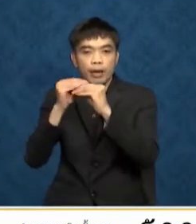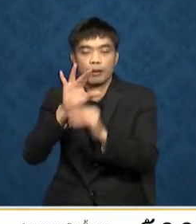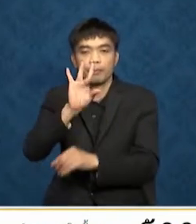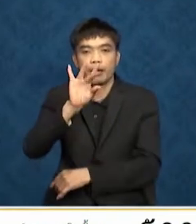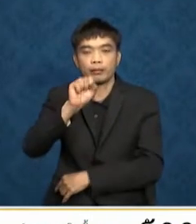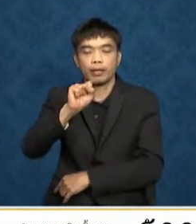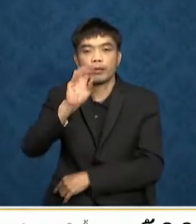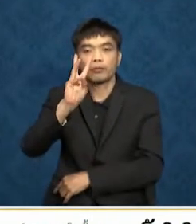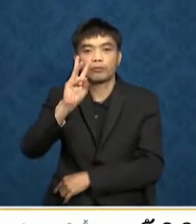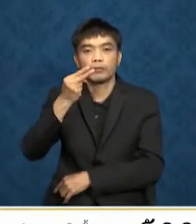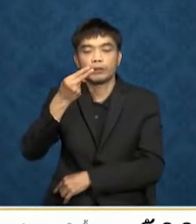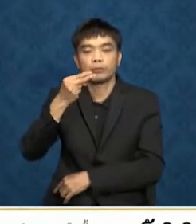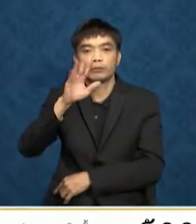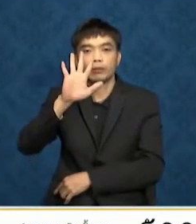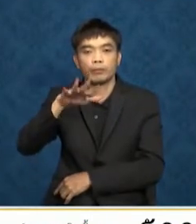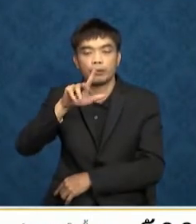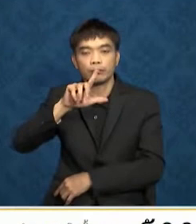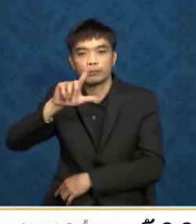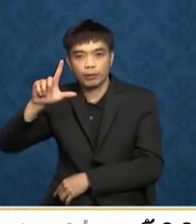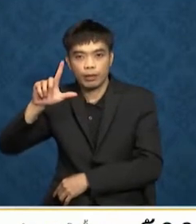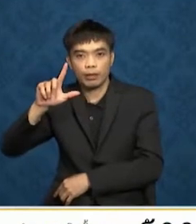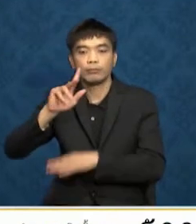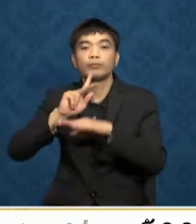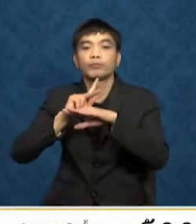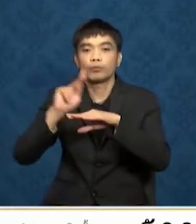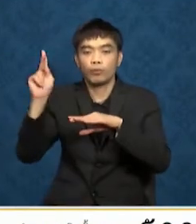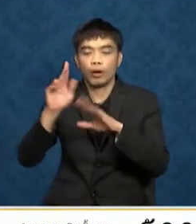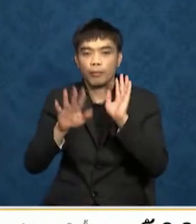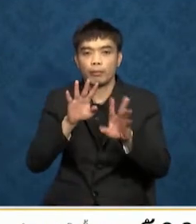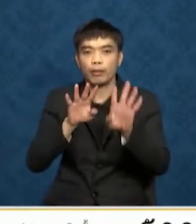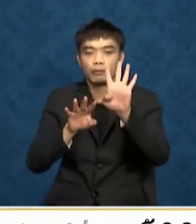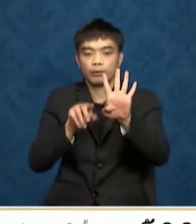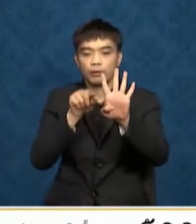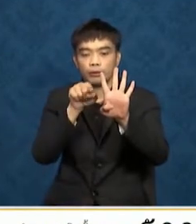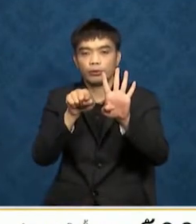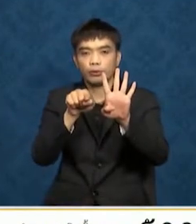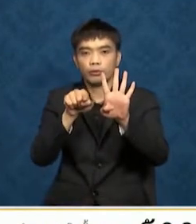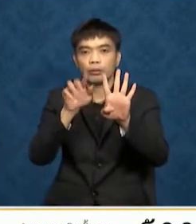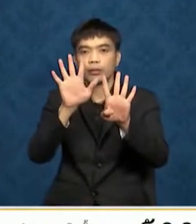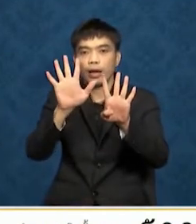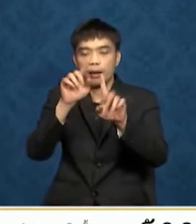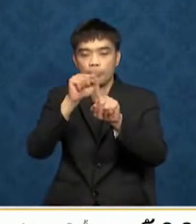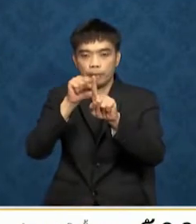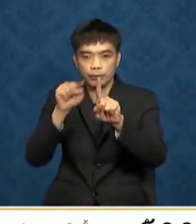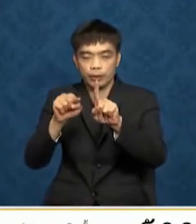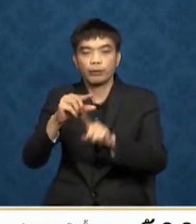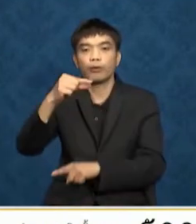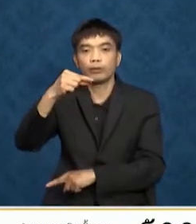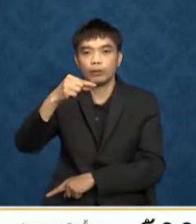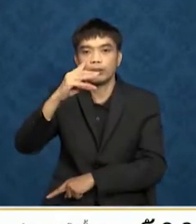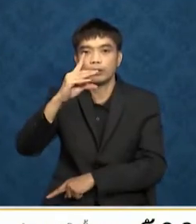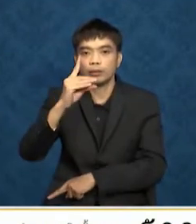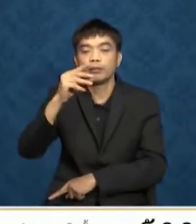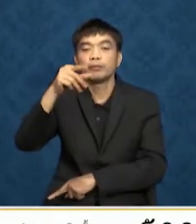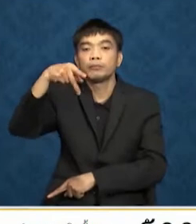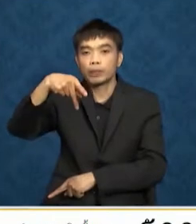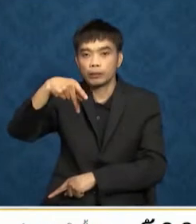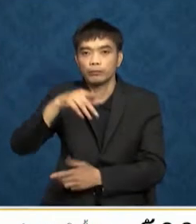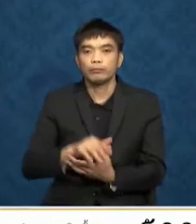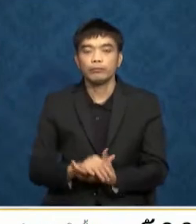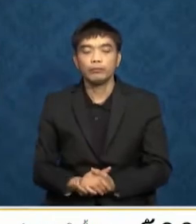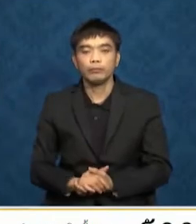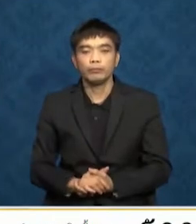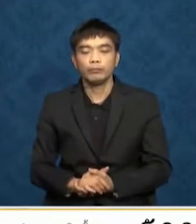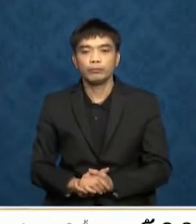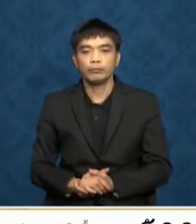86000ล้านบาทหรือคิดเป็น 4.5%ของGDPผมเลยบอกท่านประธาน